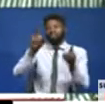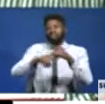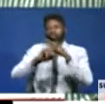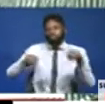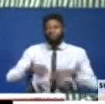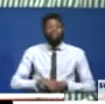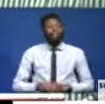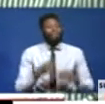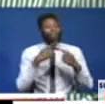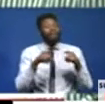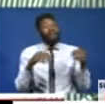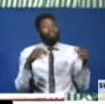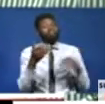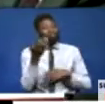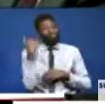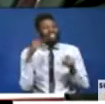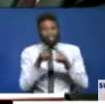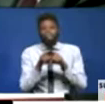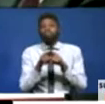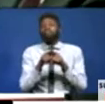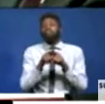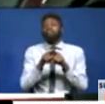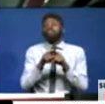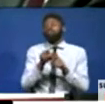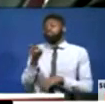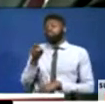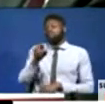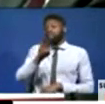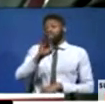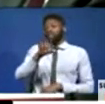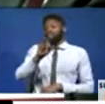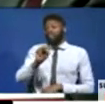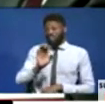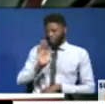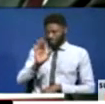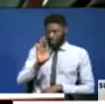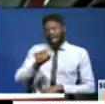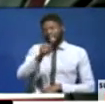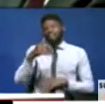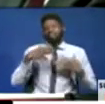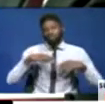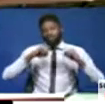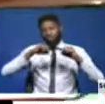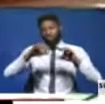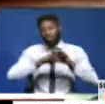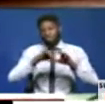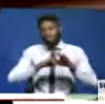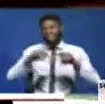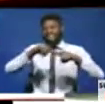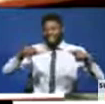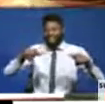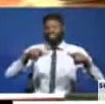kesi dhidi aliyekuwa kamishna wa ardhi Wilson Gashanja pamoja na maafisa wengine wawili waandamizi wa wizara ya ardhi kuhusu